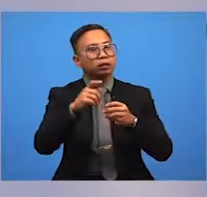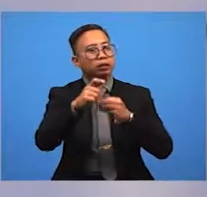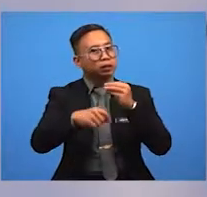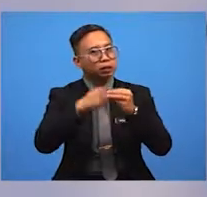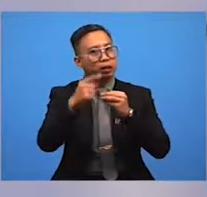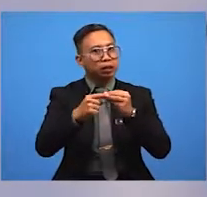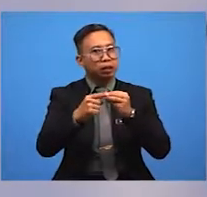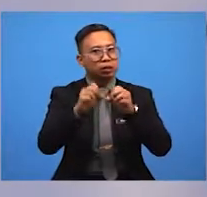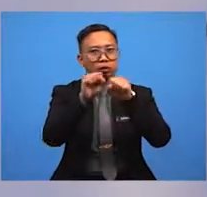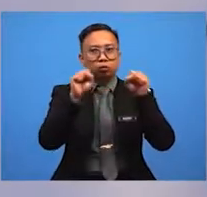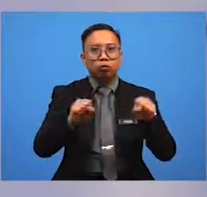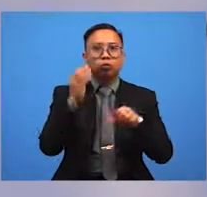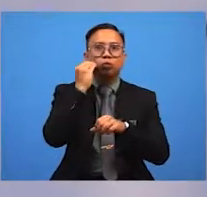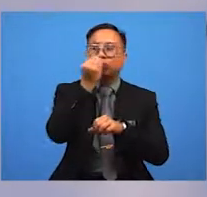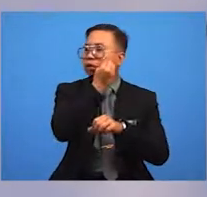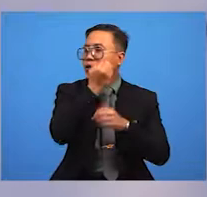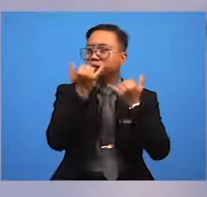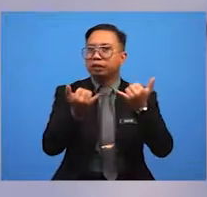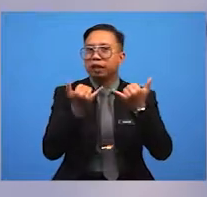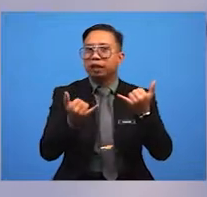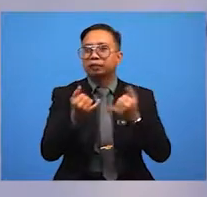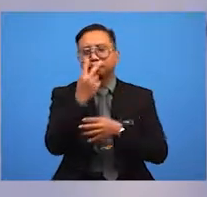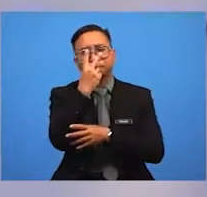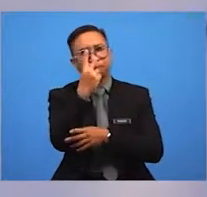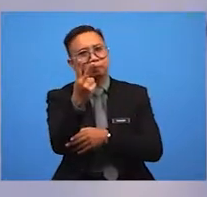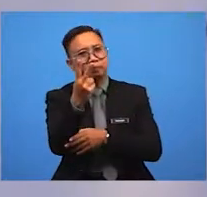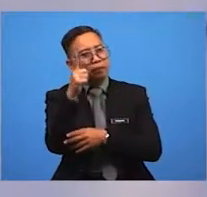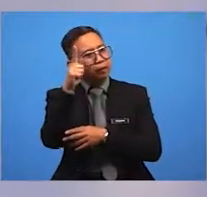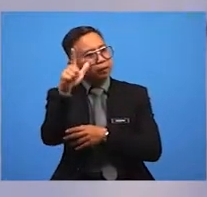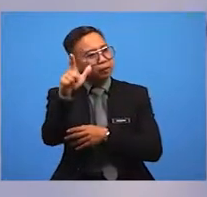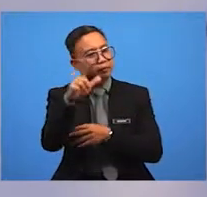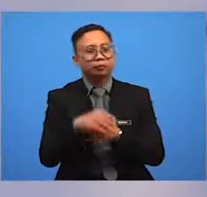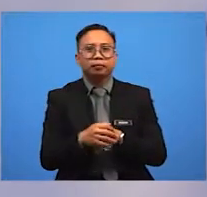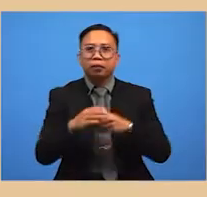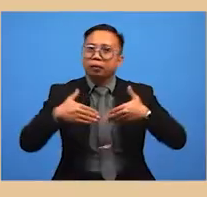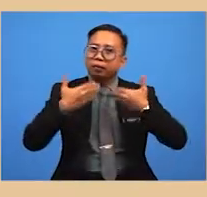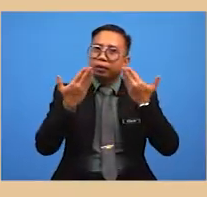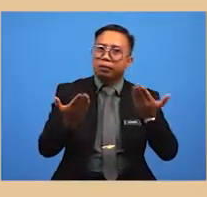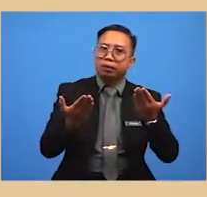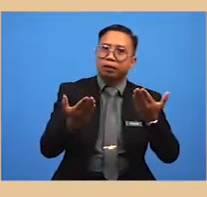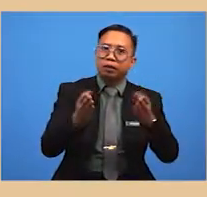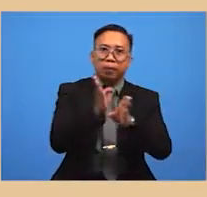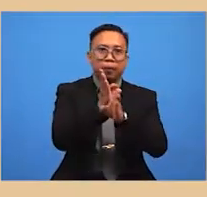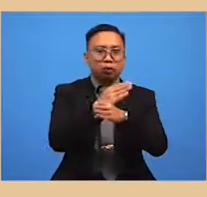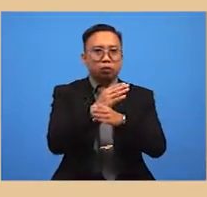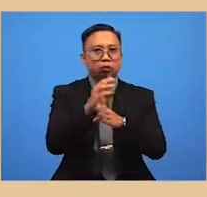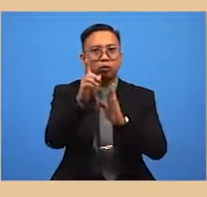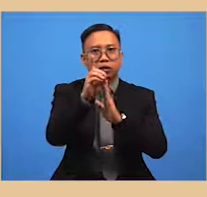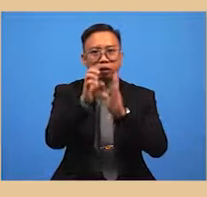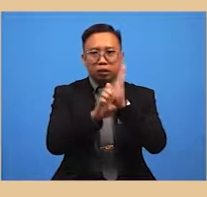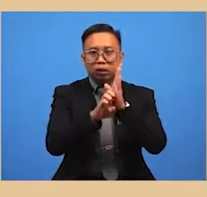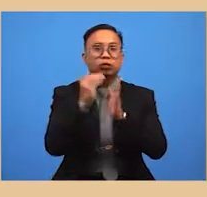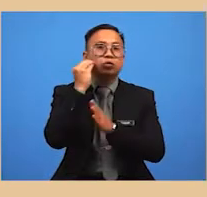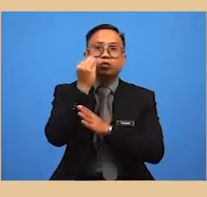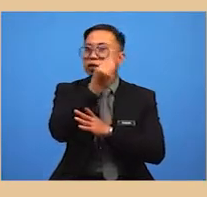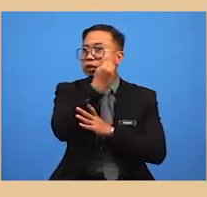struktur bunga, sekarang kita akan lihat pula bagaimana pembentukan de bunga,